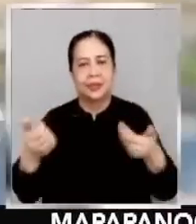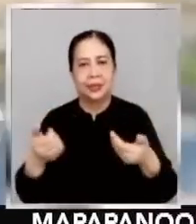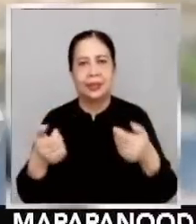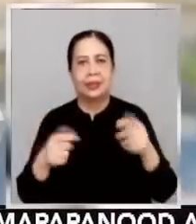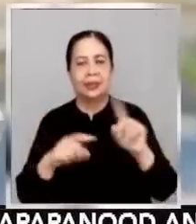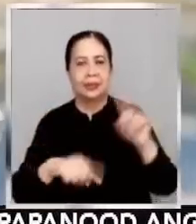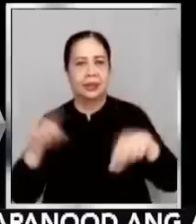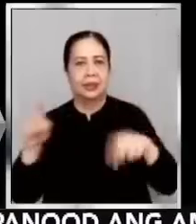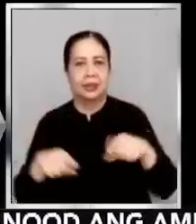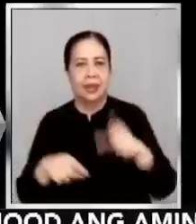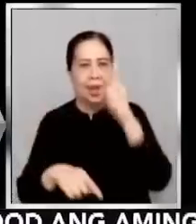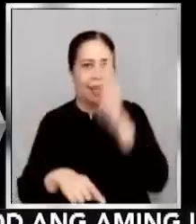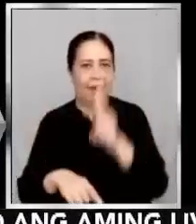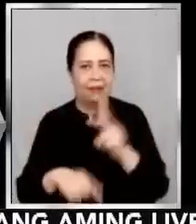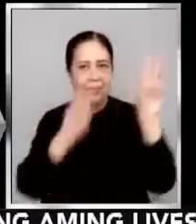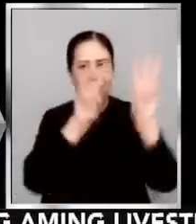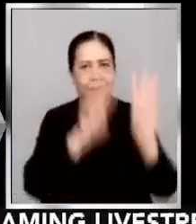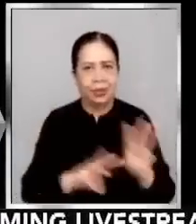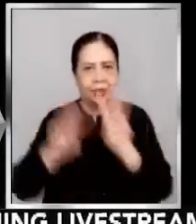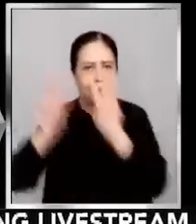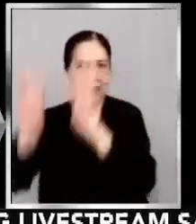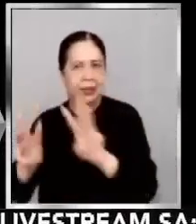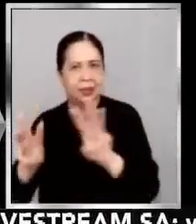hati yung weather.